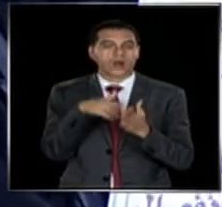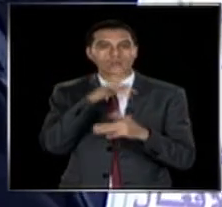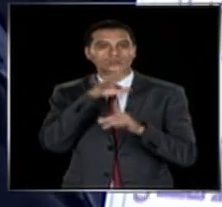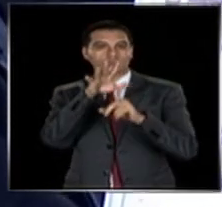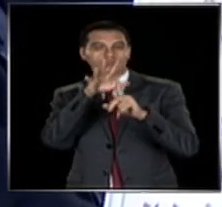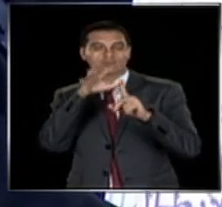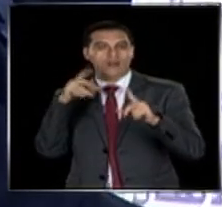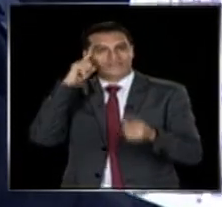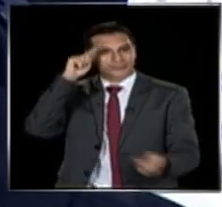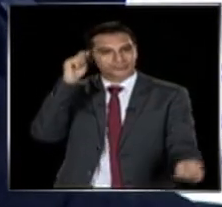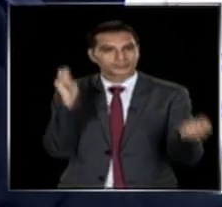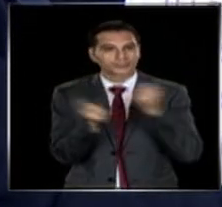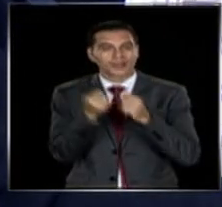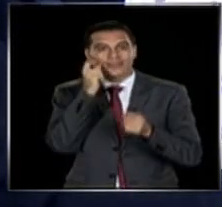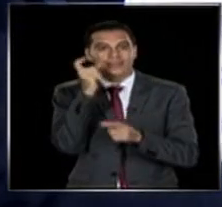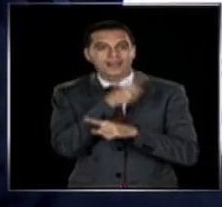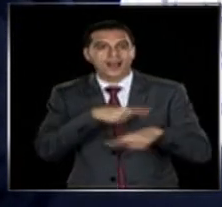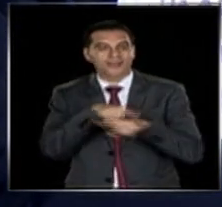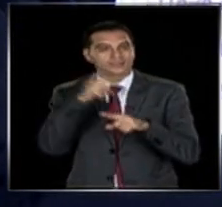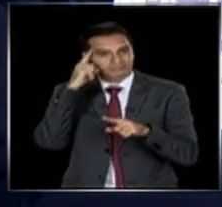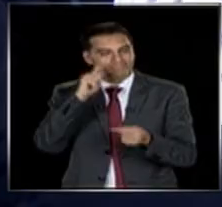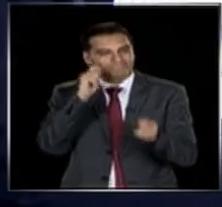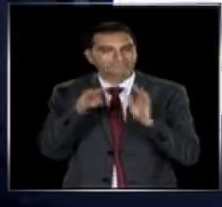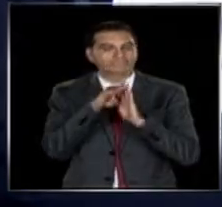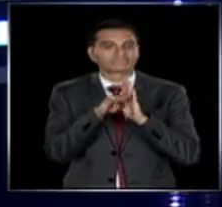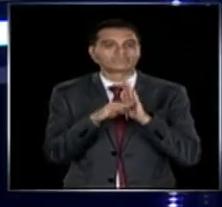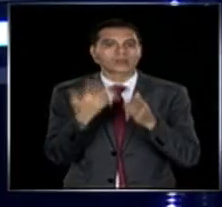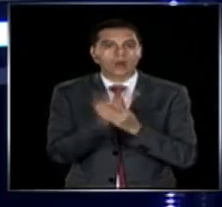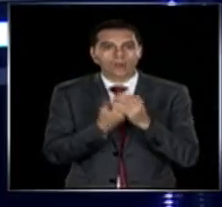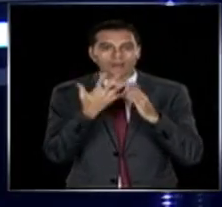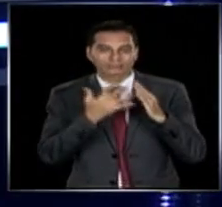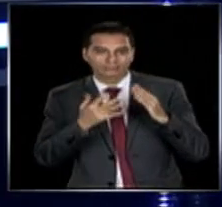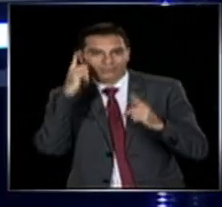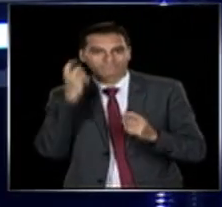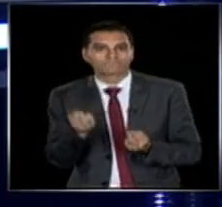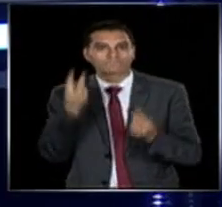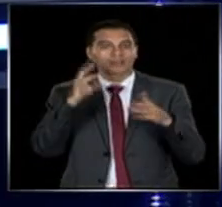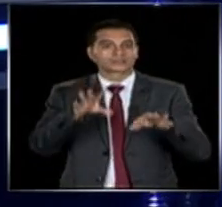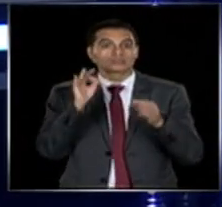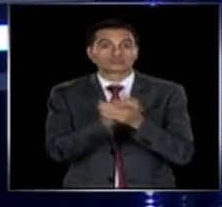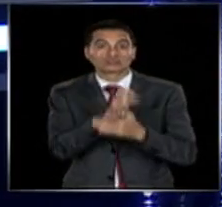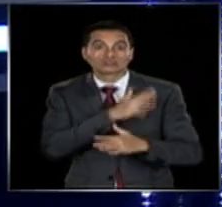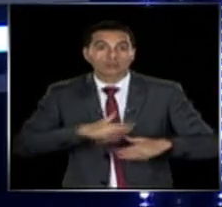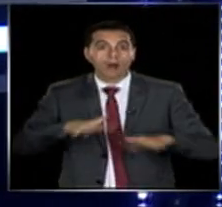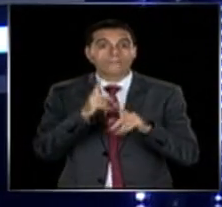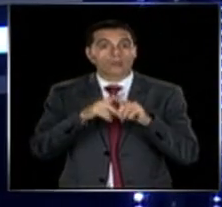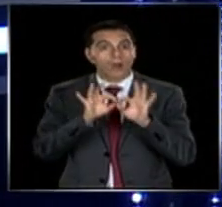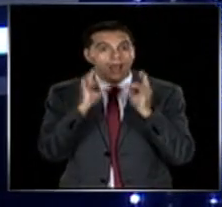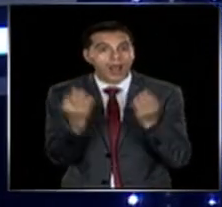ينابيع الثقافة تتسلسل عبر الأجيال، أصحاب